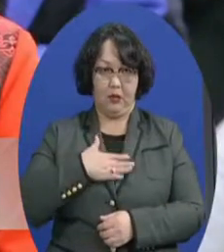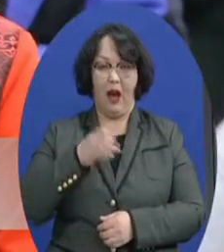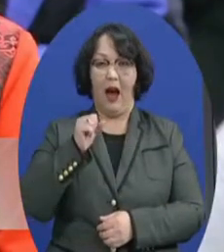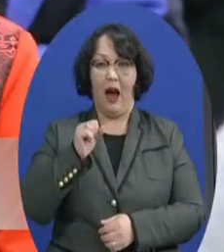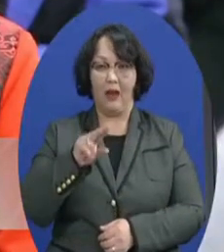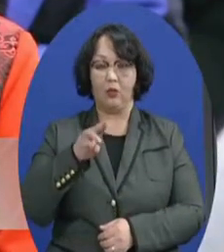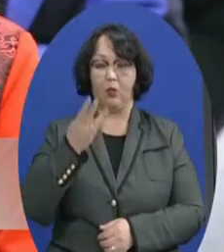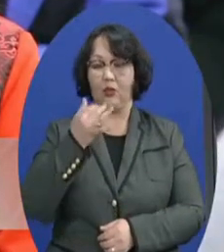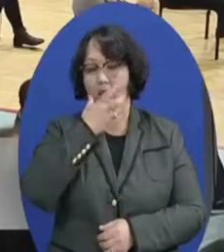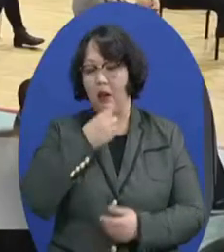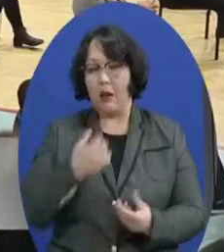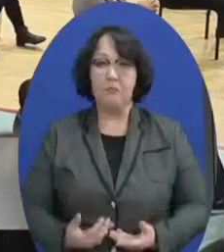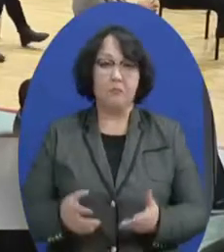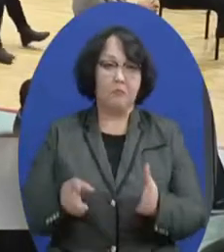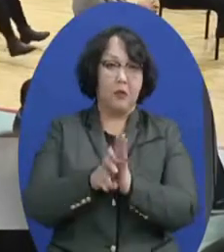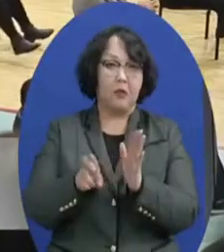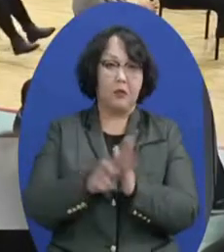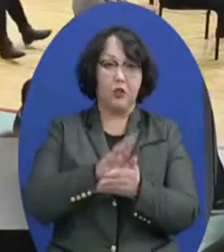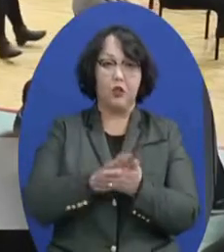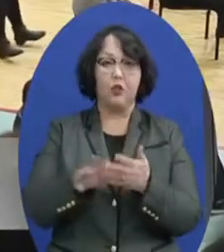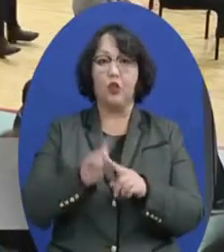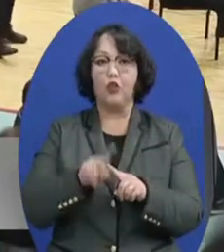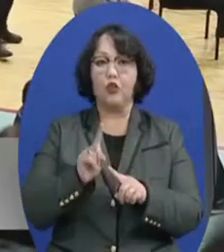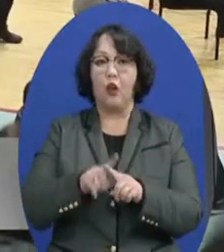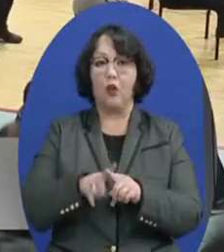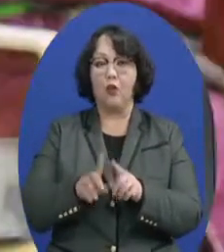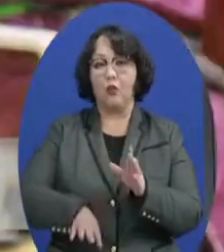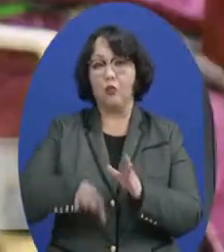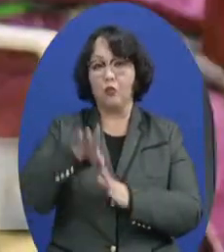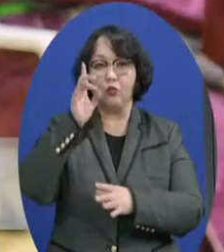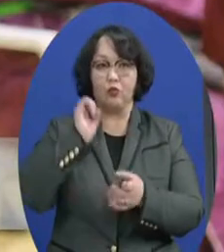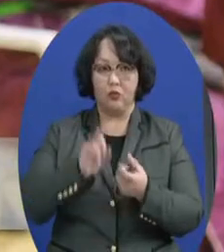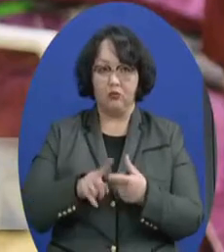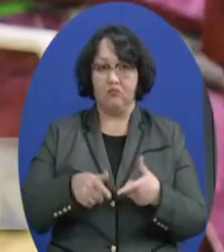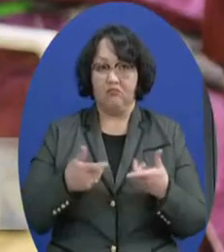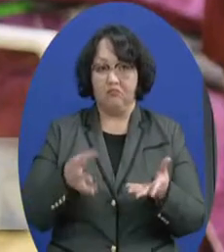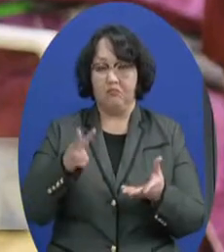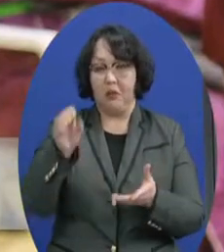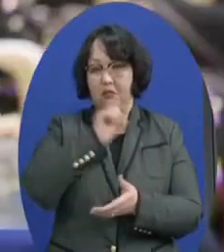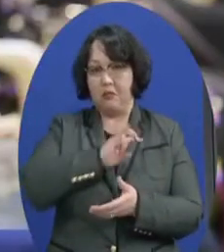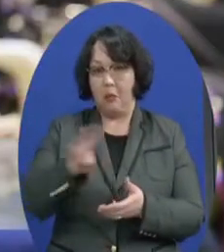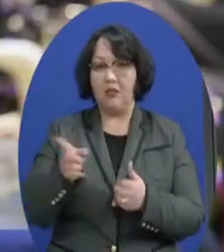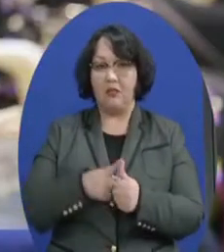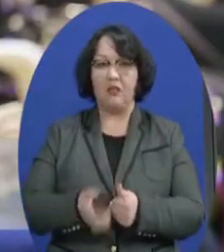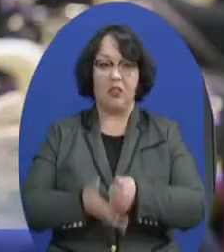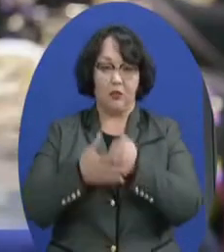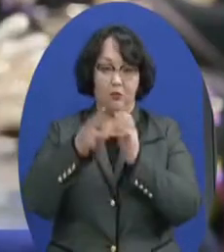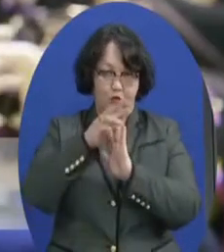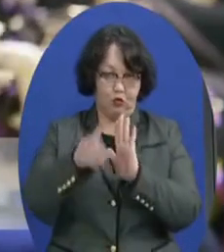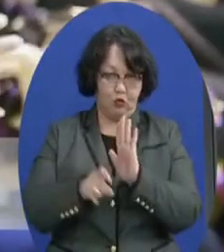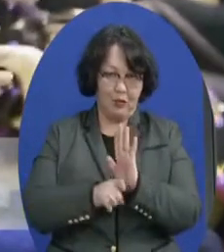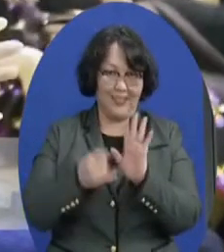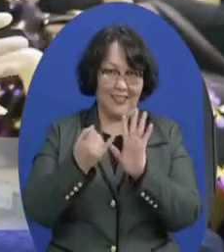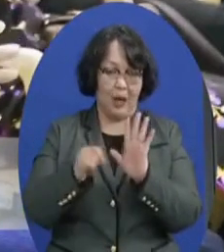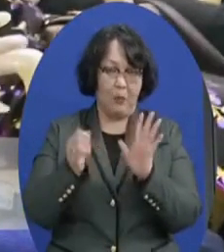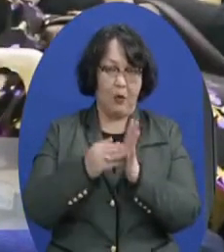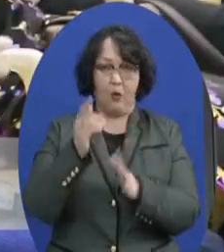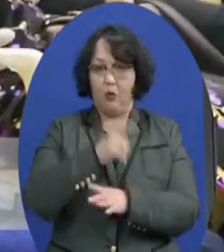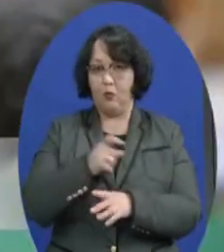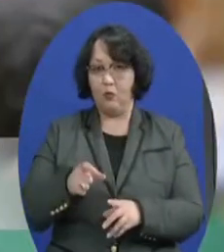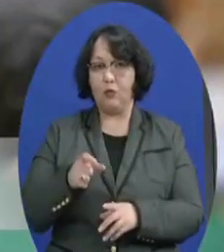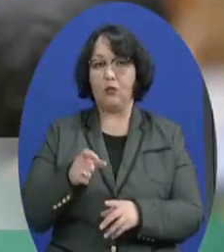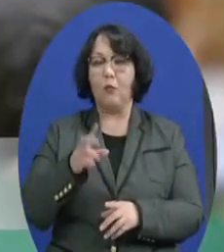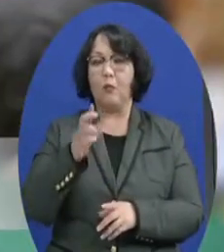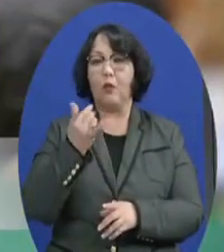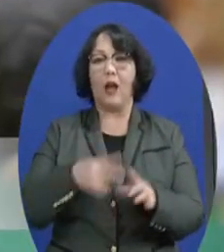бүрдүүлэх шинэ хөдөө төсөл хэрэгжүүлэх чиглэлийг засгийн газарт өгнө. Энэ бол Монгол Ардын намаас нэр дэвшигчийн мөрийн хөтөлбөр юм. 60 мянган гаруй хүн амтай Булган